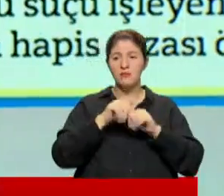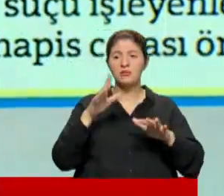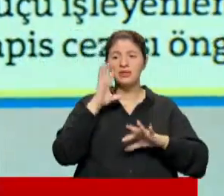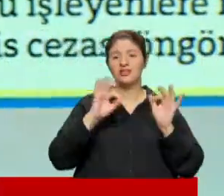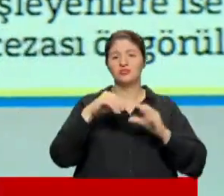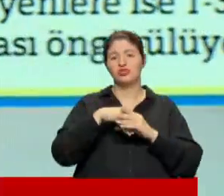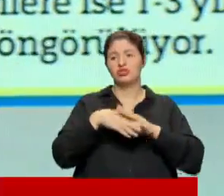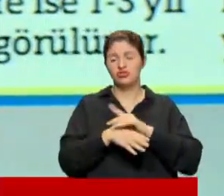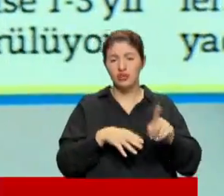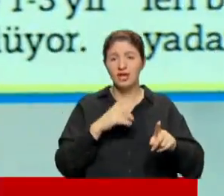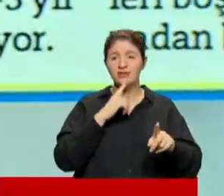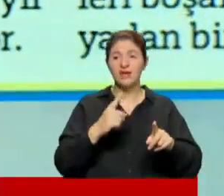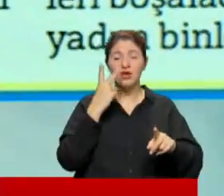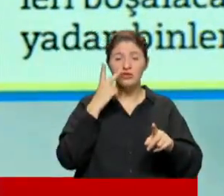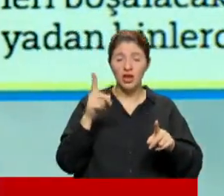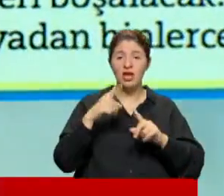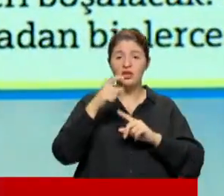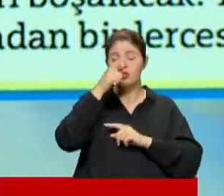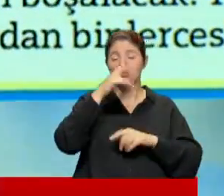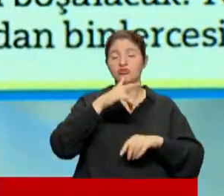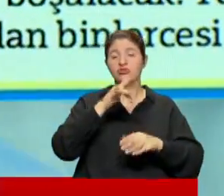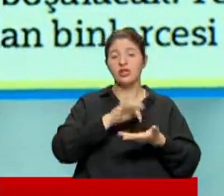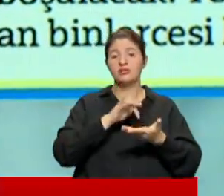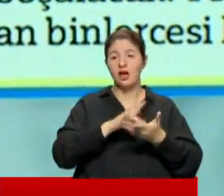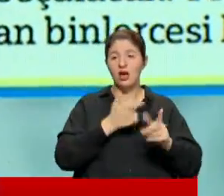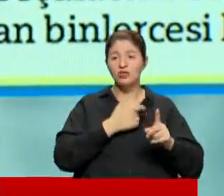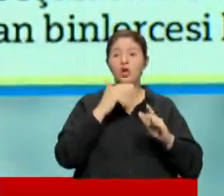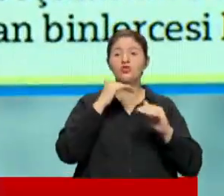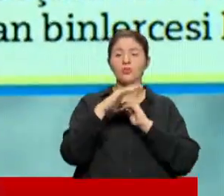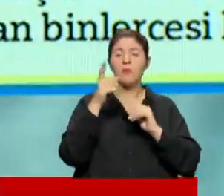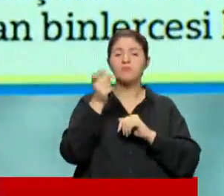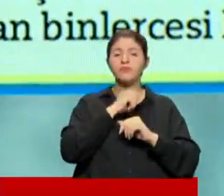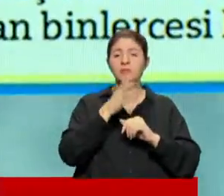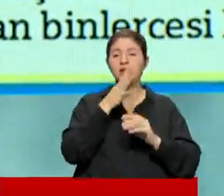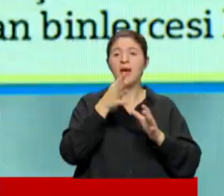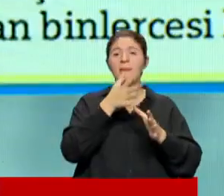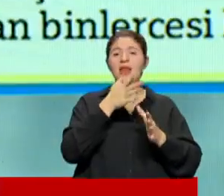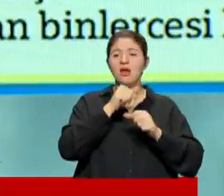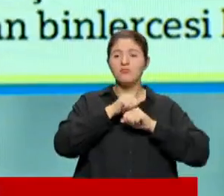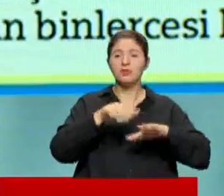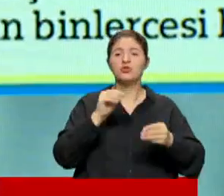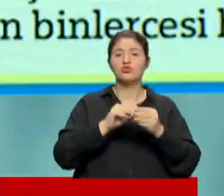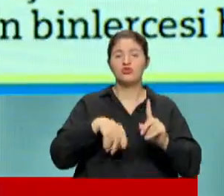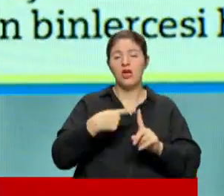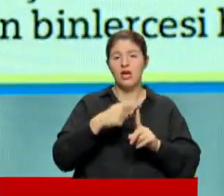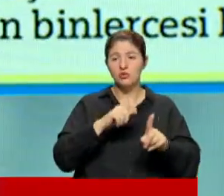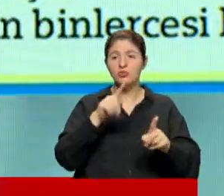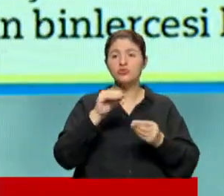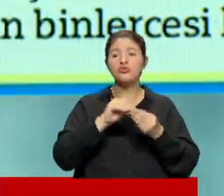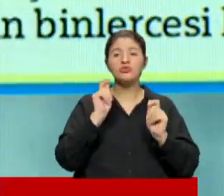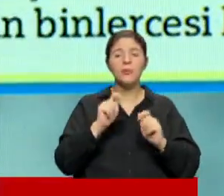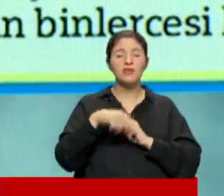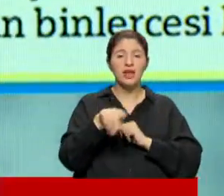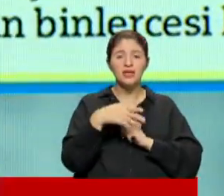denetim altına alınacak teklife göre Türk Ceza Kanunu'na halkı yanıltıcı bilgiyi alenen yayınma suçu eklenecek bu suçu